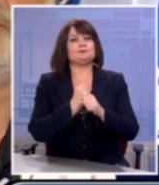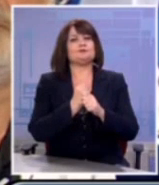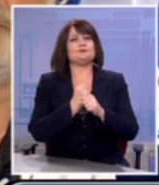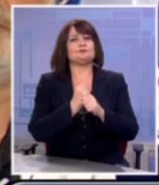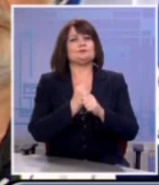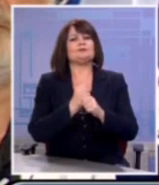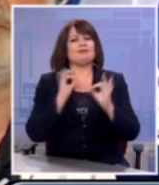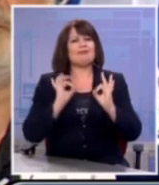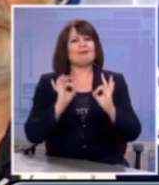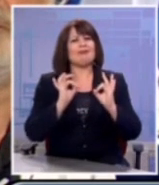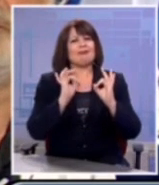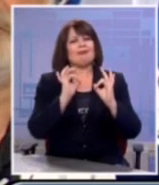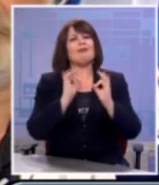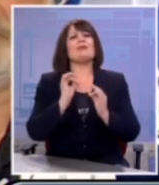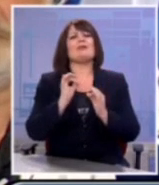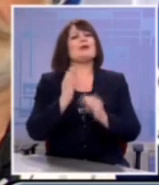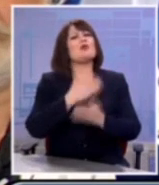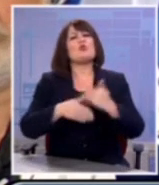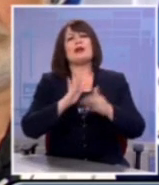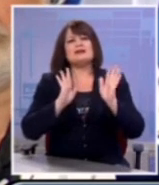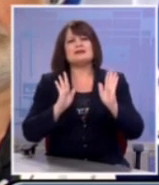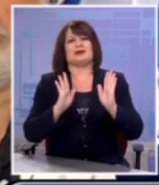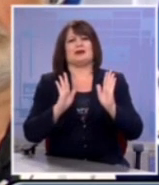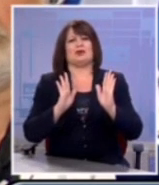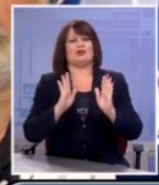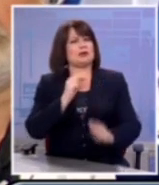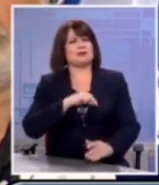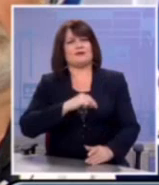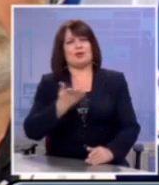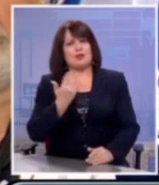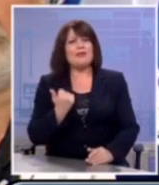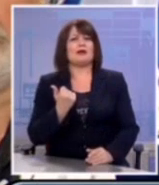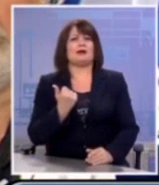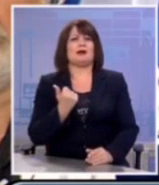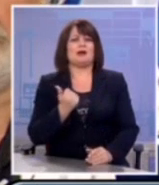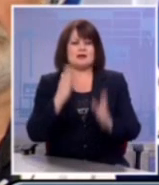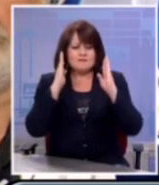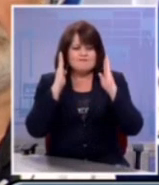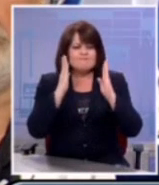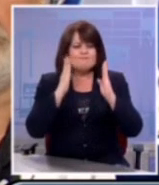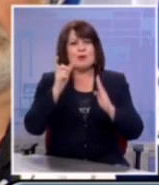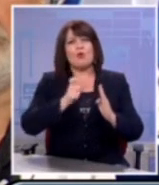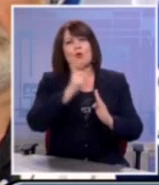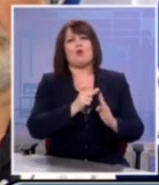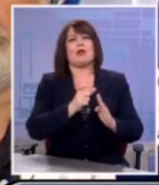ακάματη συνέπεια, με πραγματική ανιδιοτέλεια και αφιέρωση,